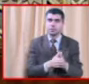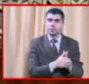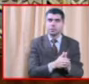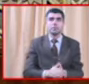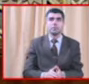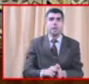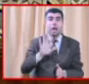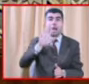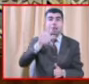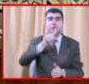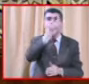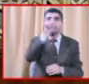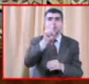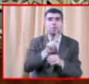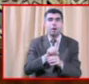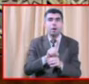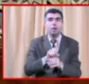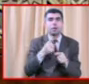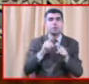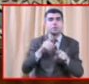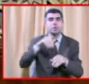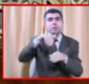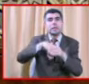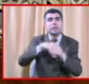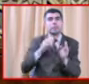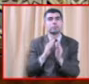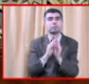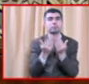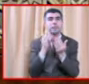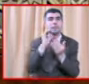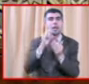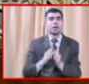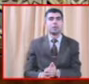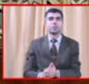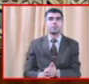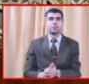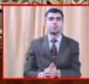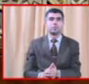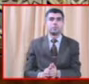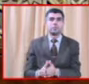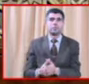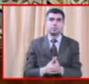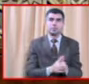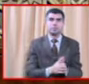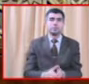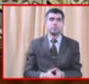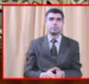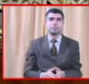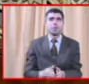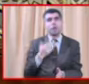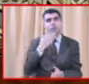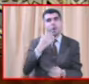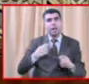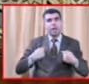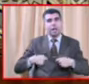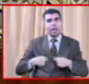السؤال الخامس للسيدات والسادة النواب المحترمين من فريق التقدم الديمقراطي، فليتفضل أحد السادة النواب بطرح سؤال. فريق الديمقراطي، تفضل. شكرا السيد